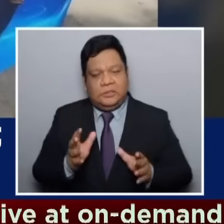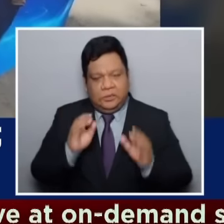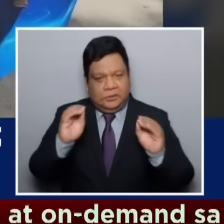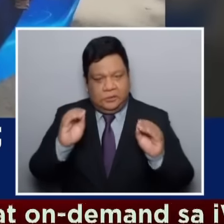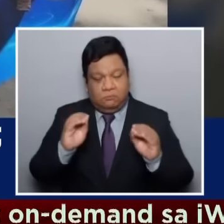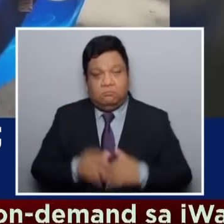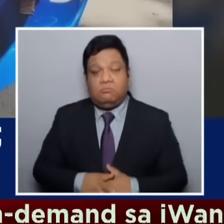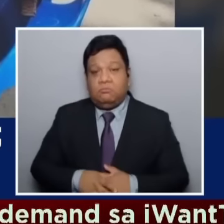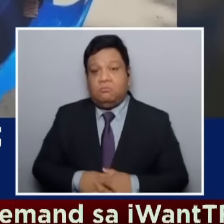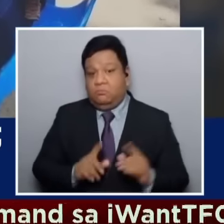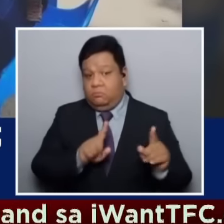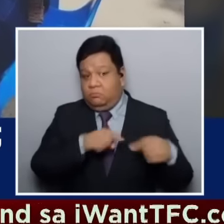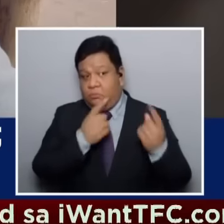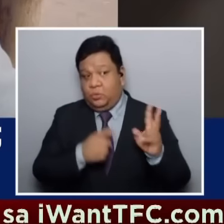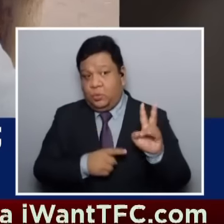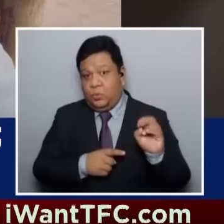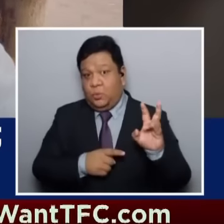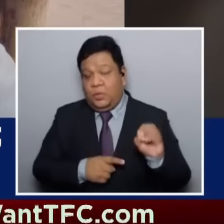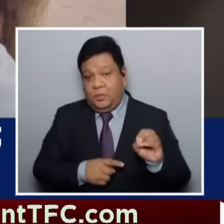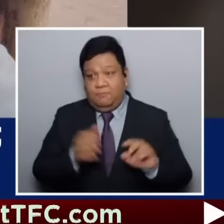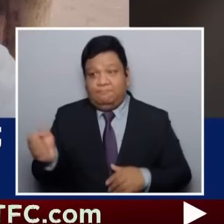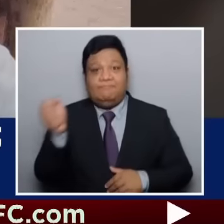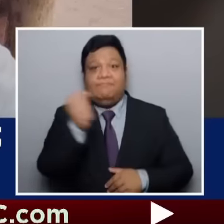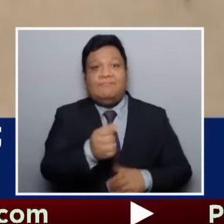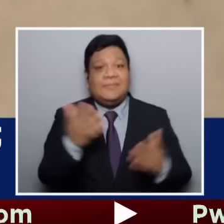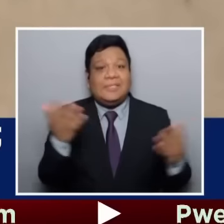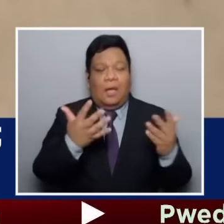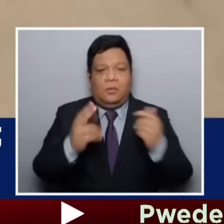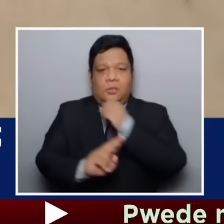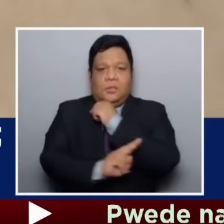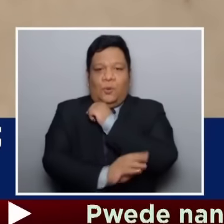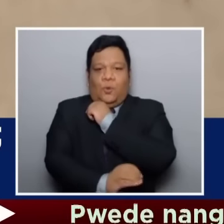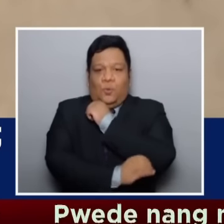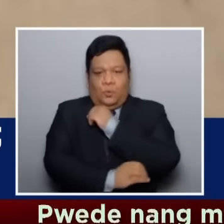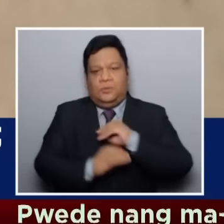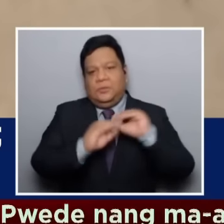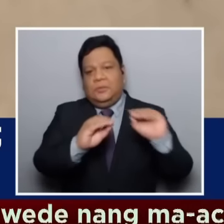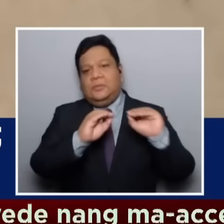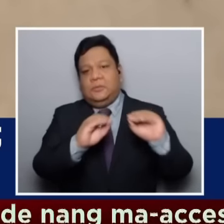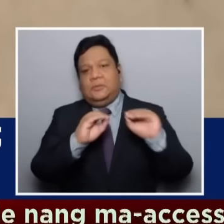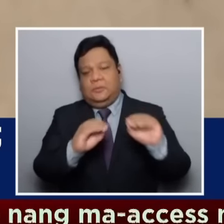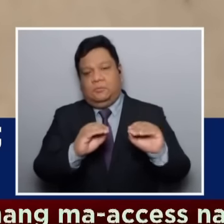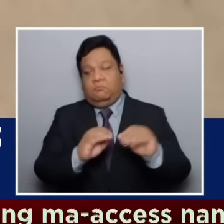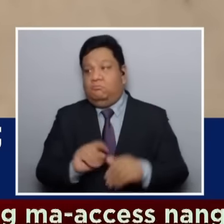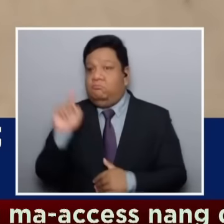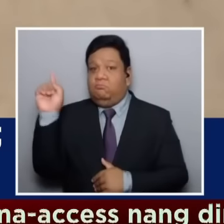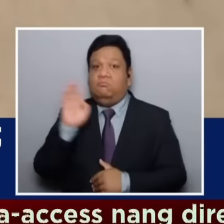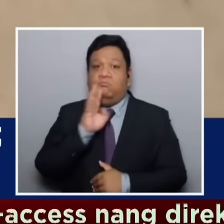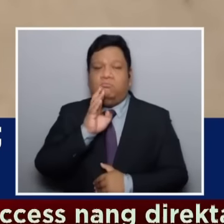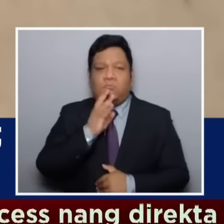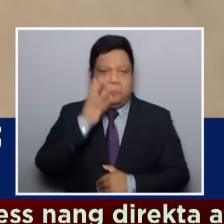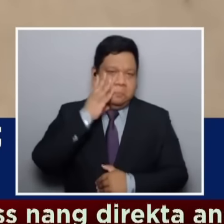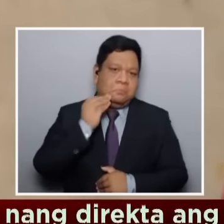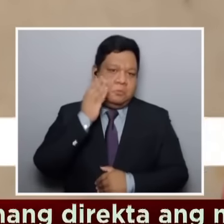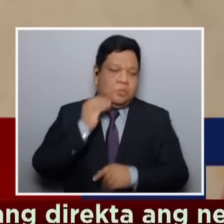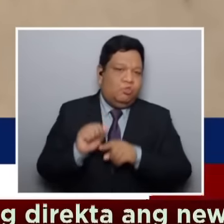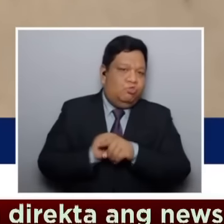2020, nadestino pa siya sa Negros Occidental. Karoon kami ng training magturo talaga sa isang classroom, virtual man